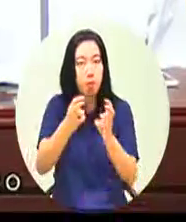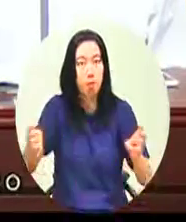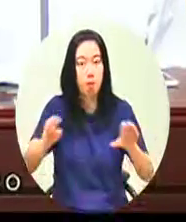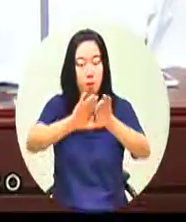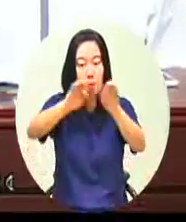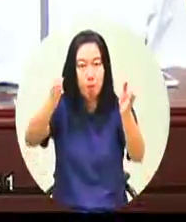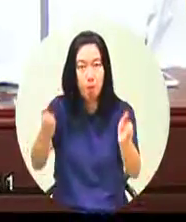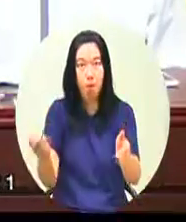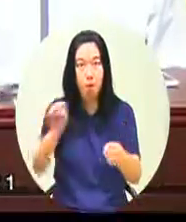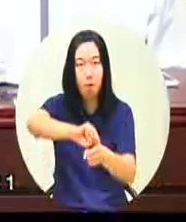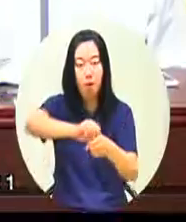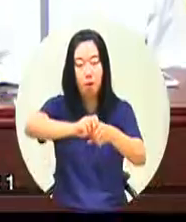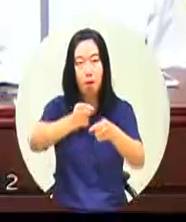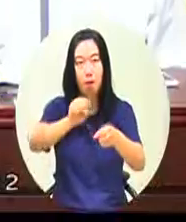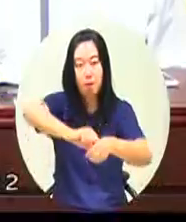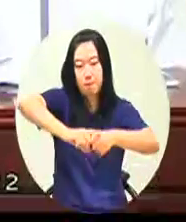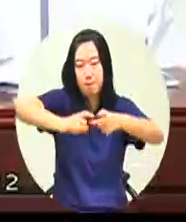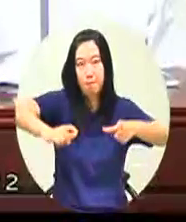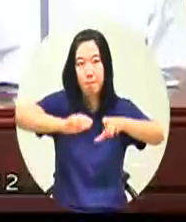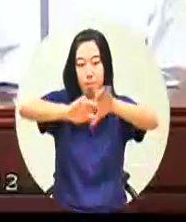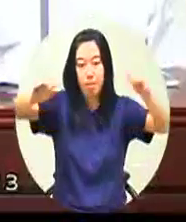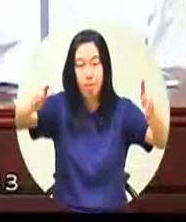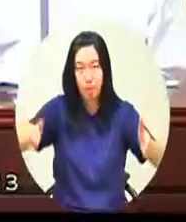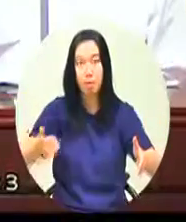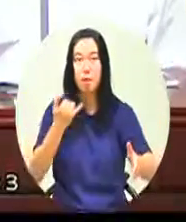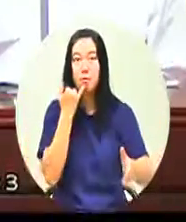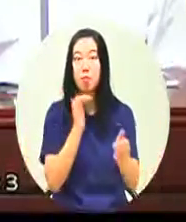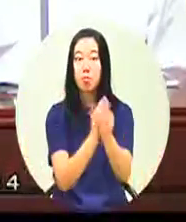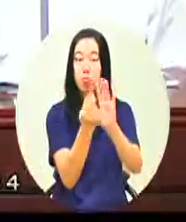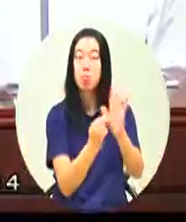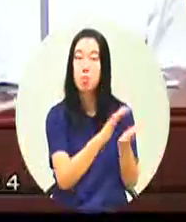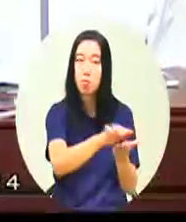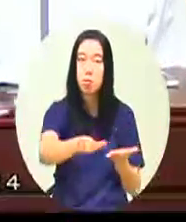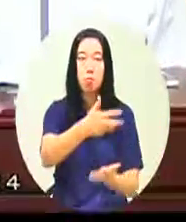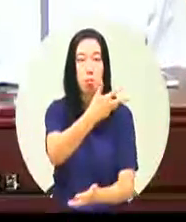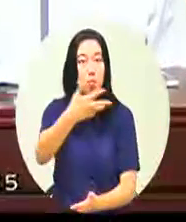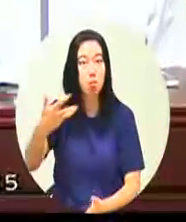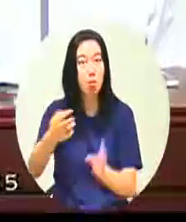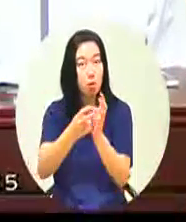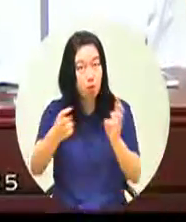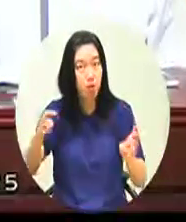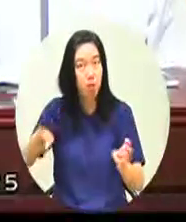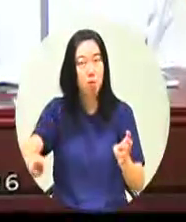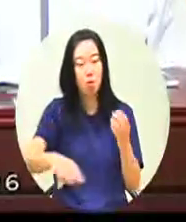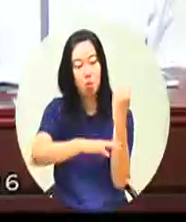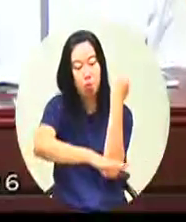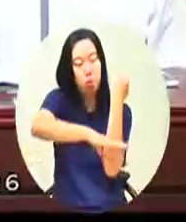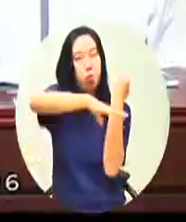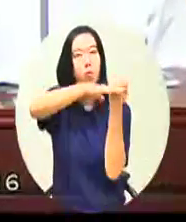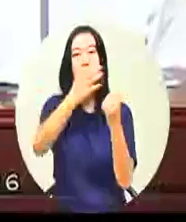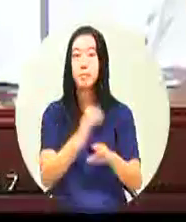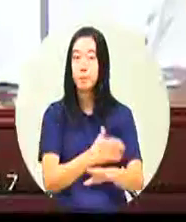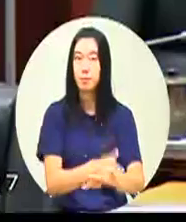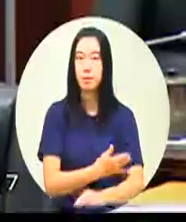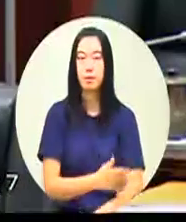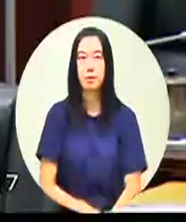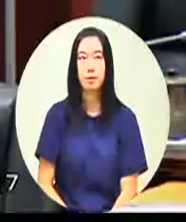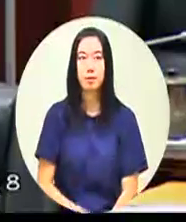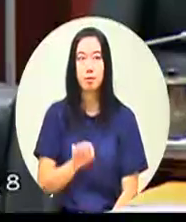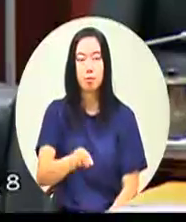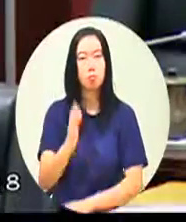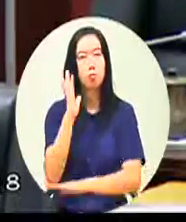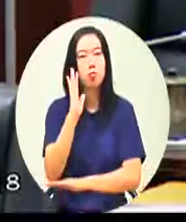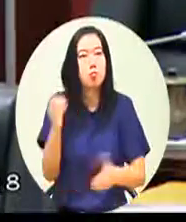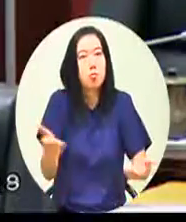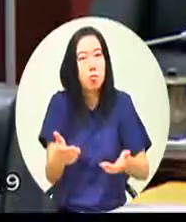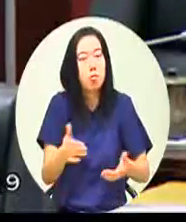大。那加大以后，其实是可以解决掉目前八八下面的一个淹水。 好，局长，那大概这个工程什么时